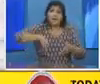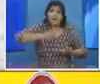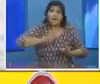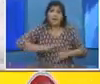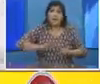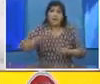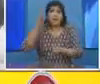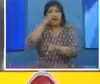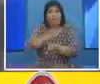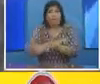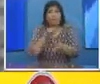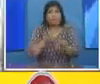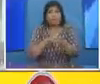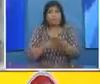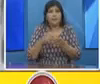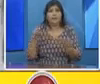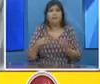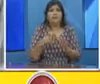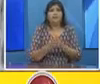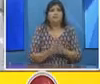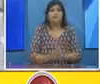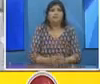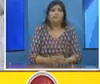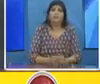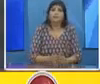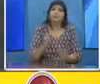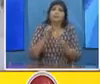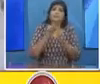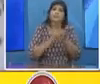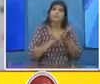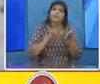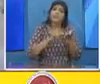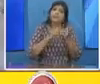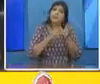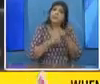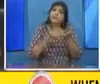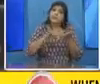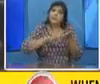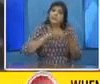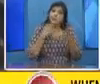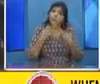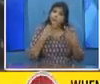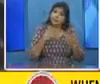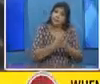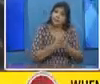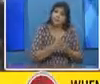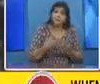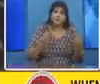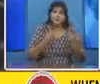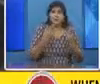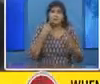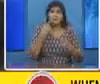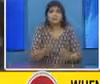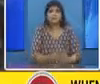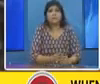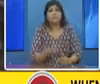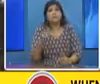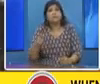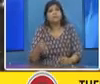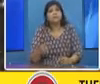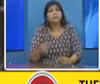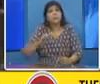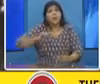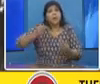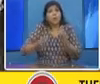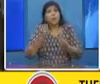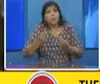शताब्दी वर्ष की शुरुआत का दिन है। जब हम पीवी नरसिम्हा राव जी के बारे में बात करते हैं तो स्वाभाविक रूप से राजनेता के